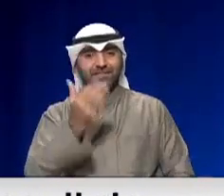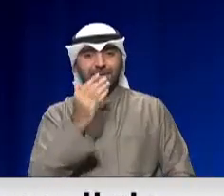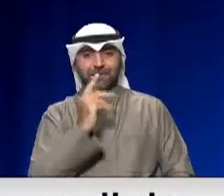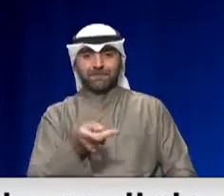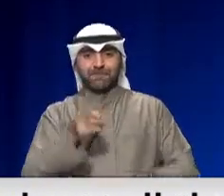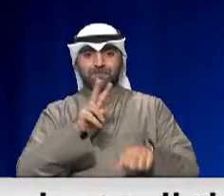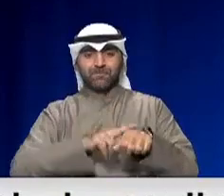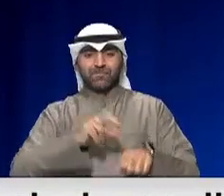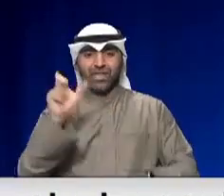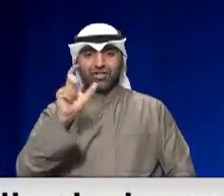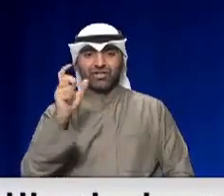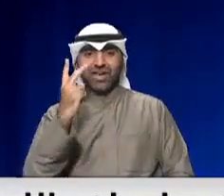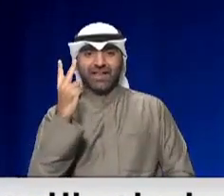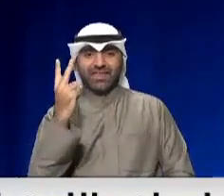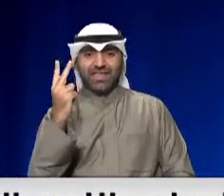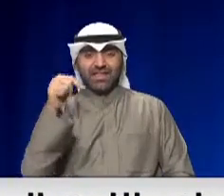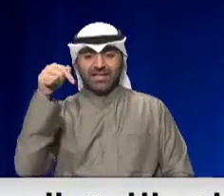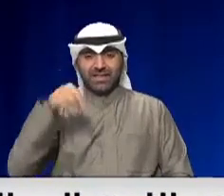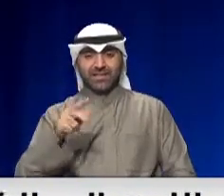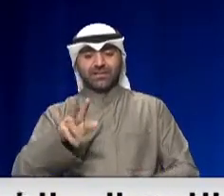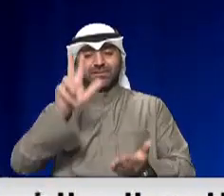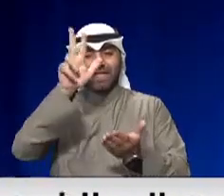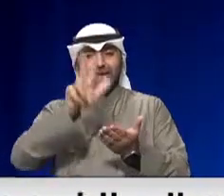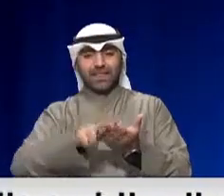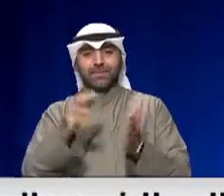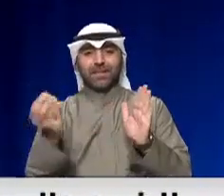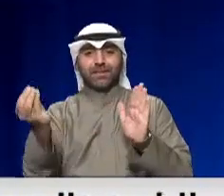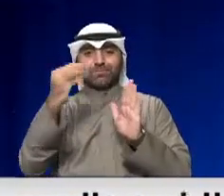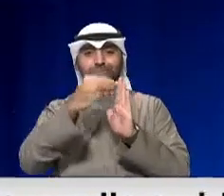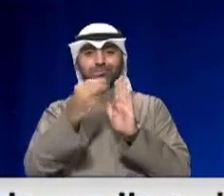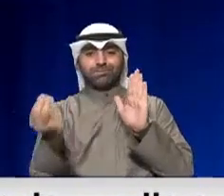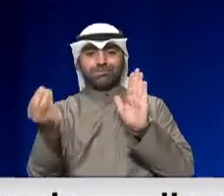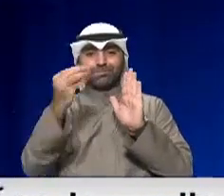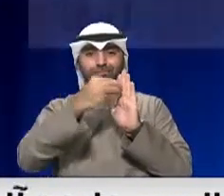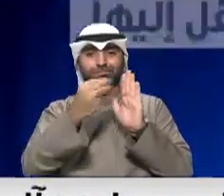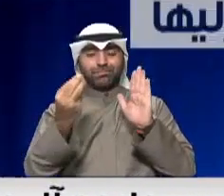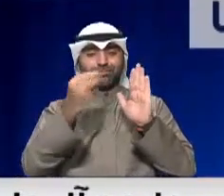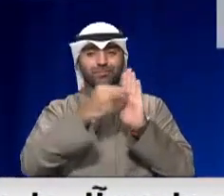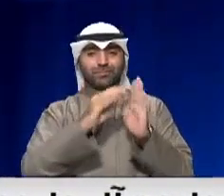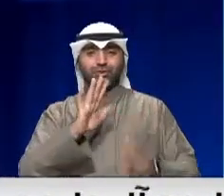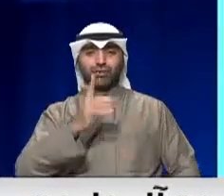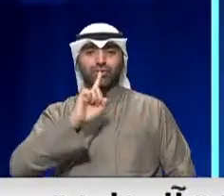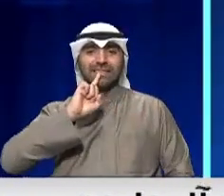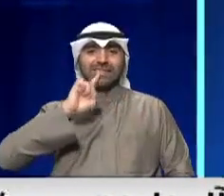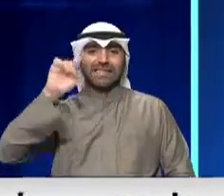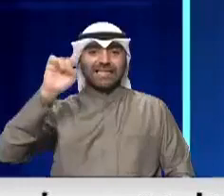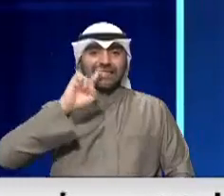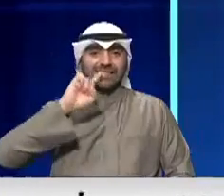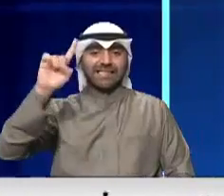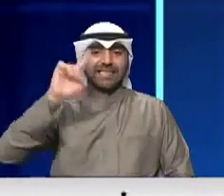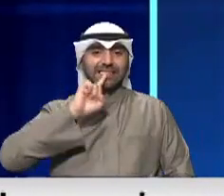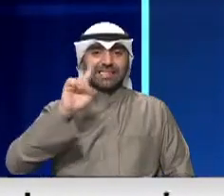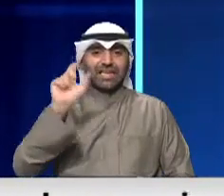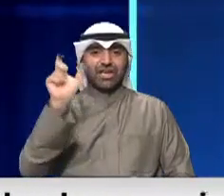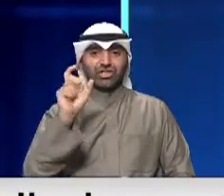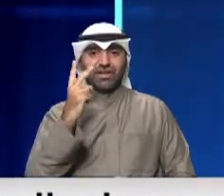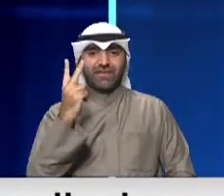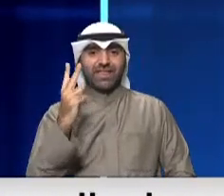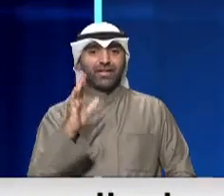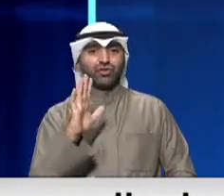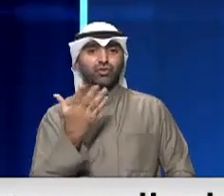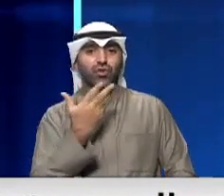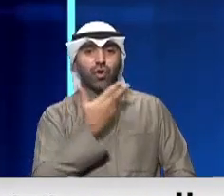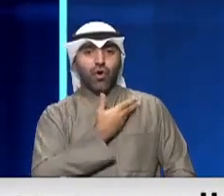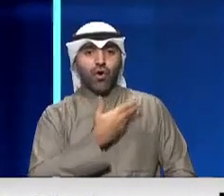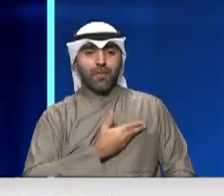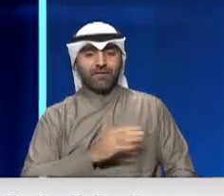فبراير من كل عام. وأوضحت أن التعديل السنوي يشتمل على إضافة أسماء الذين أصبحوا حائزين للصفات التي يشترطها